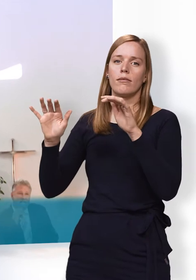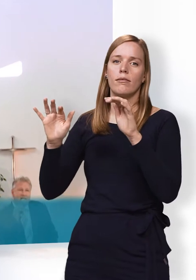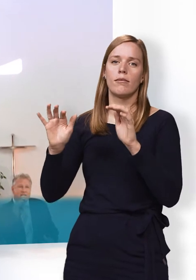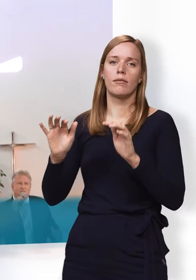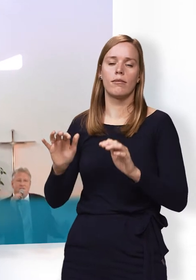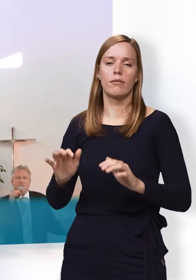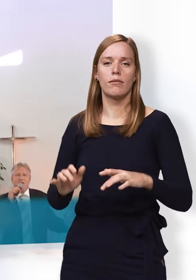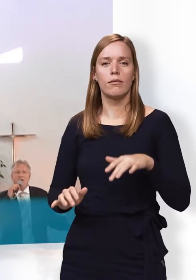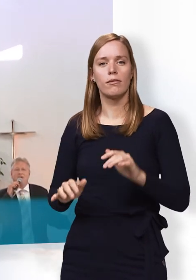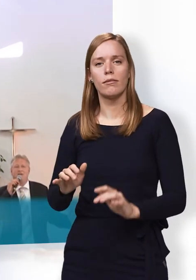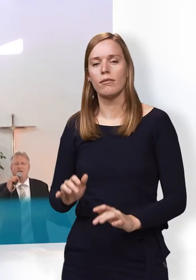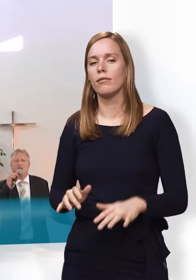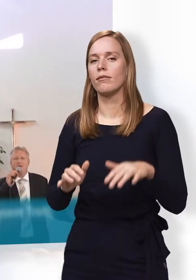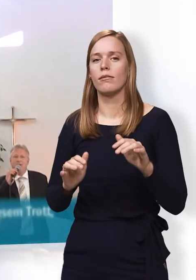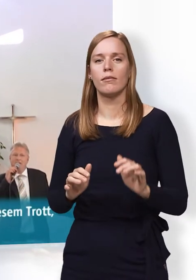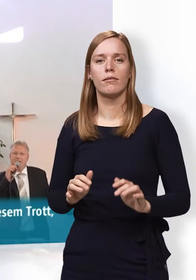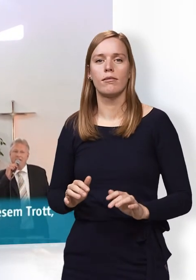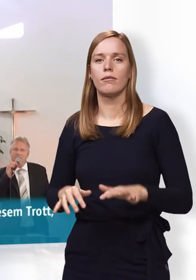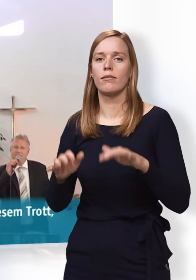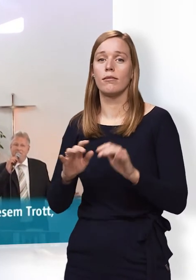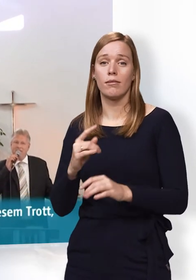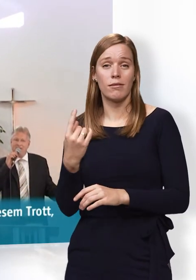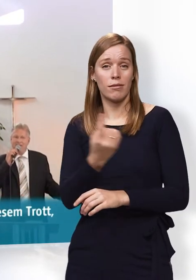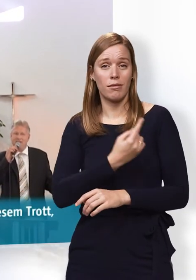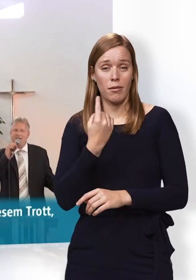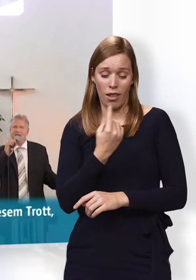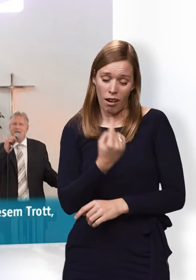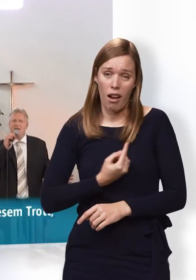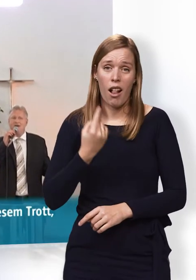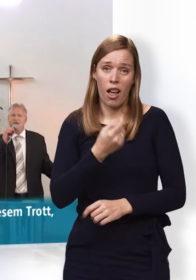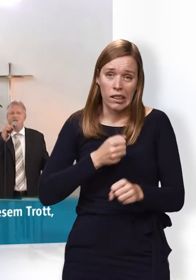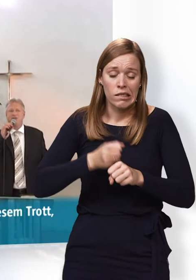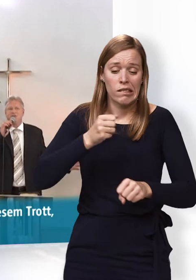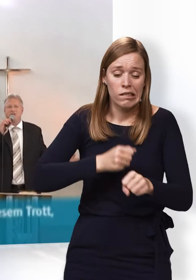Das wäre ein Wunder. Kämen wir ganz